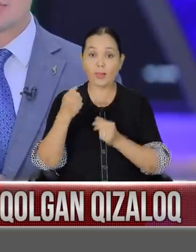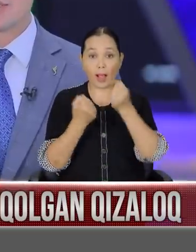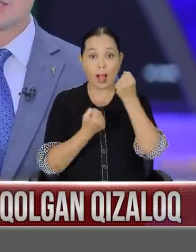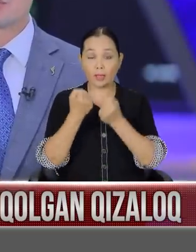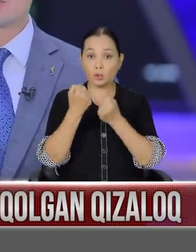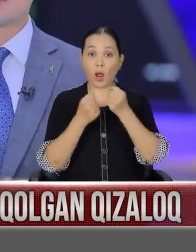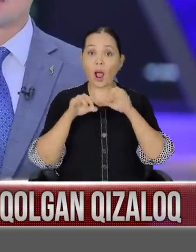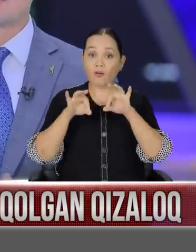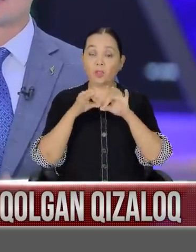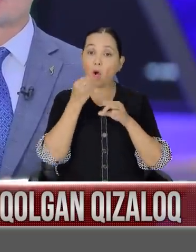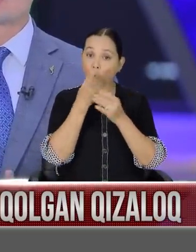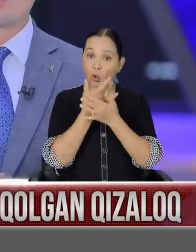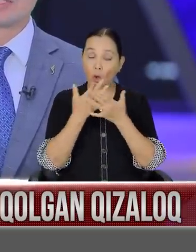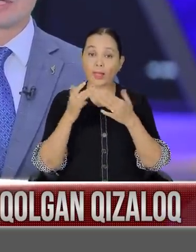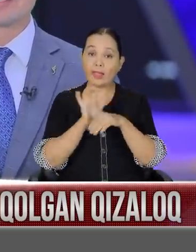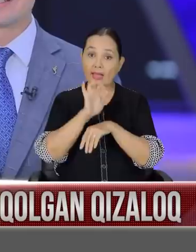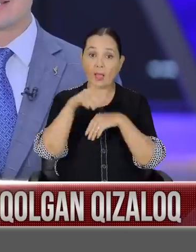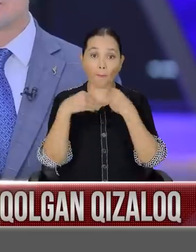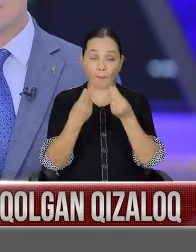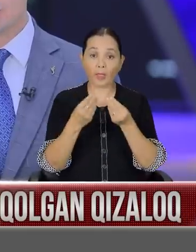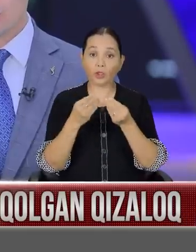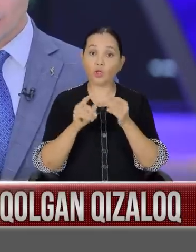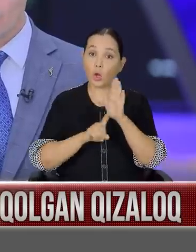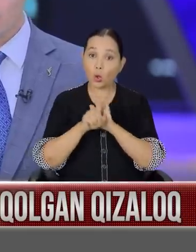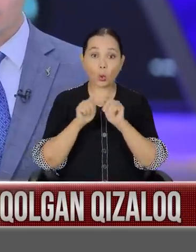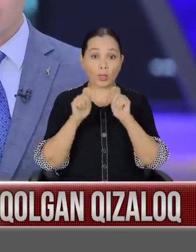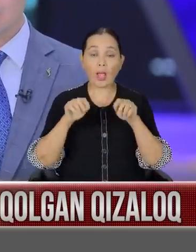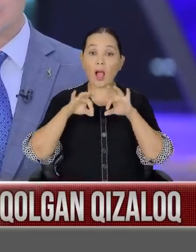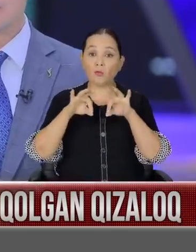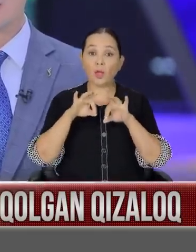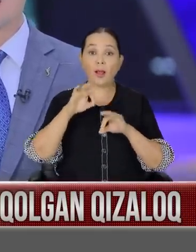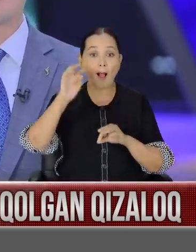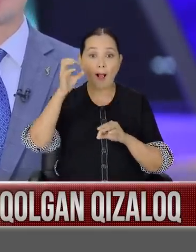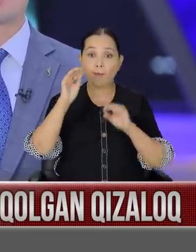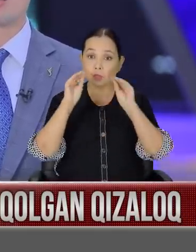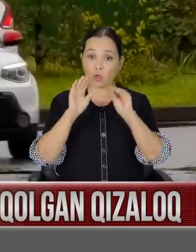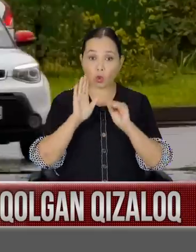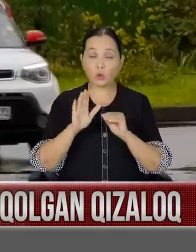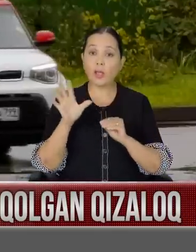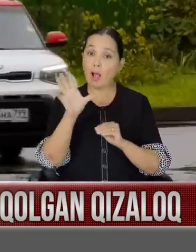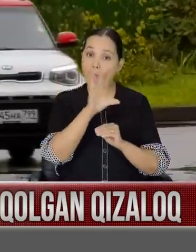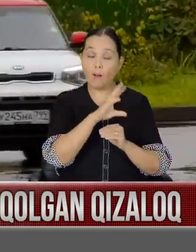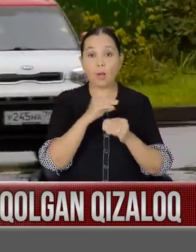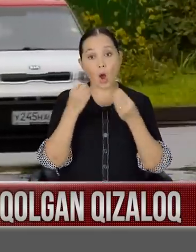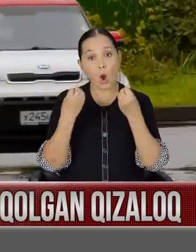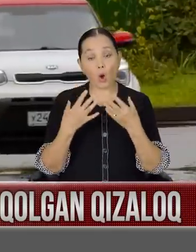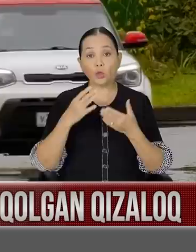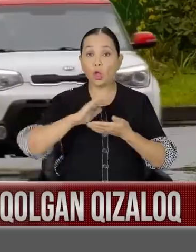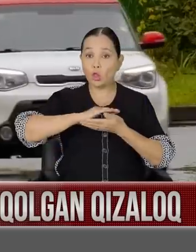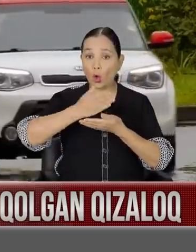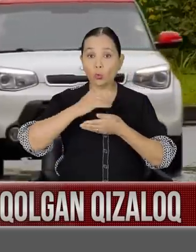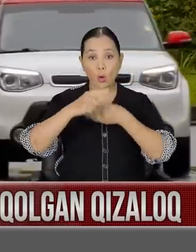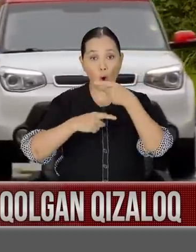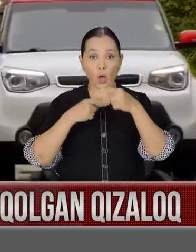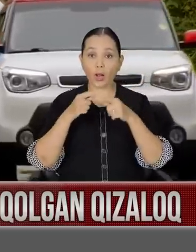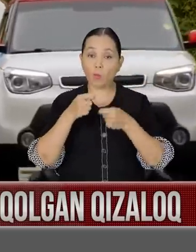tumanlaridan birida haydovchisiz avtomobilda oziq-ovqatlarni yetkazib berish yo'lga qo'yildi. Avtomobil bitta kamera bilan jihozlangan bo'lib, hamma narsa oddiy